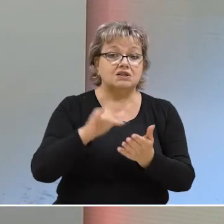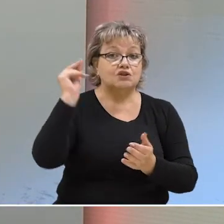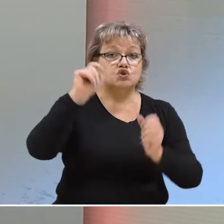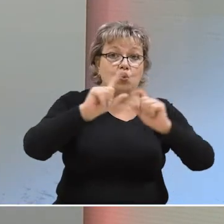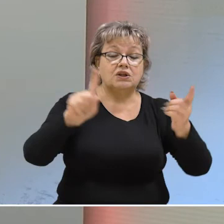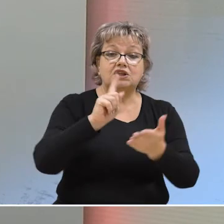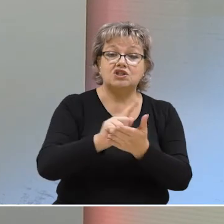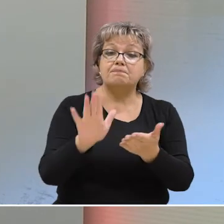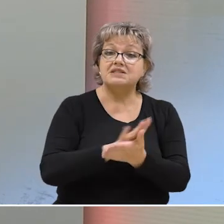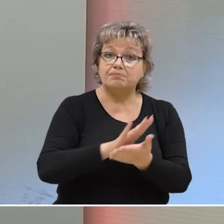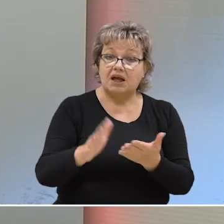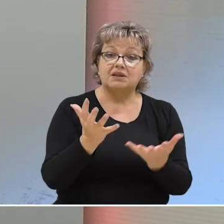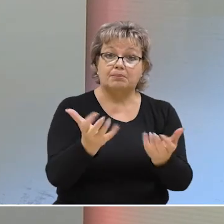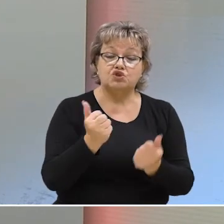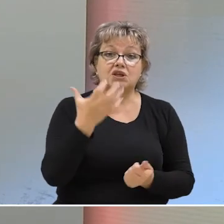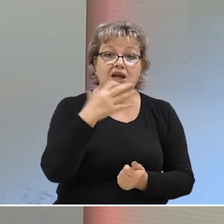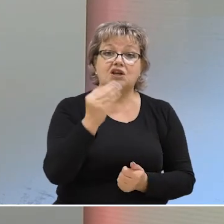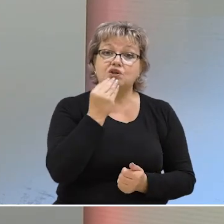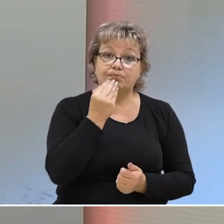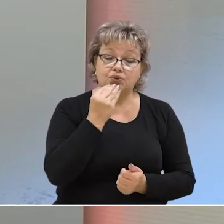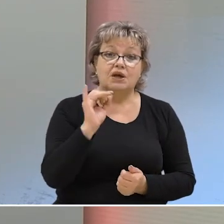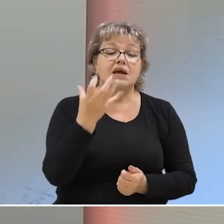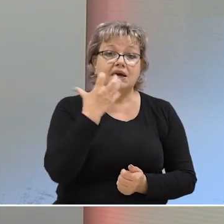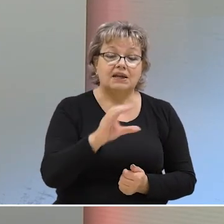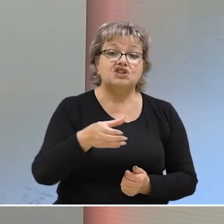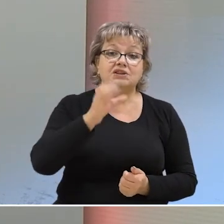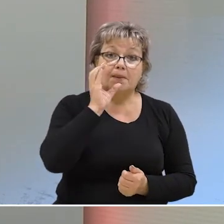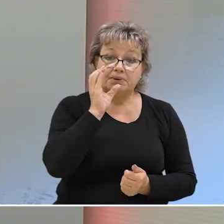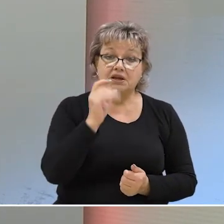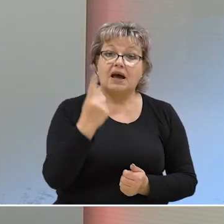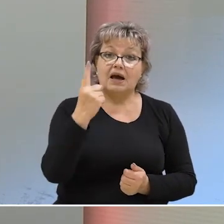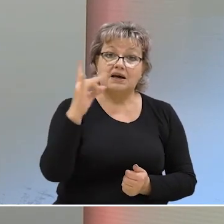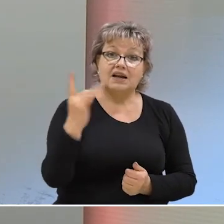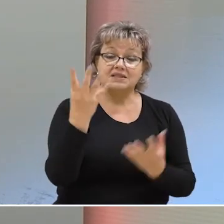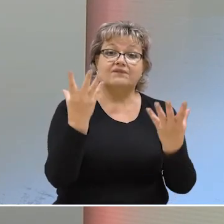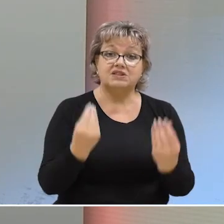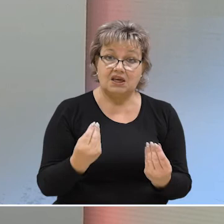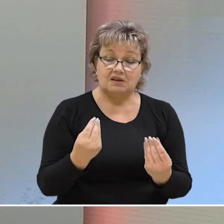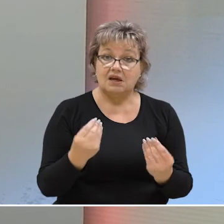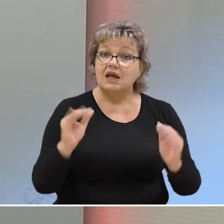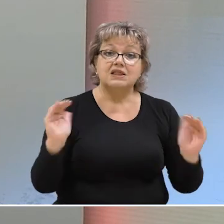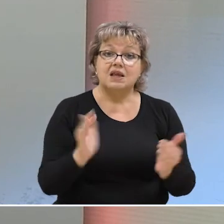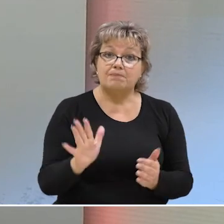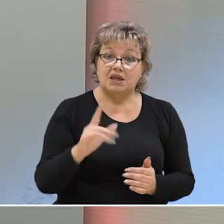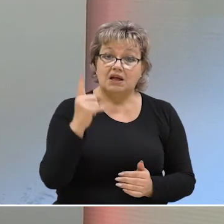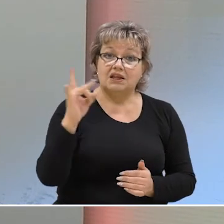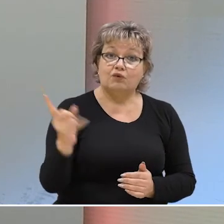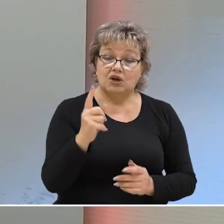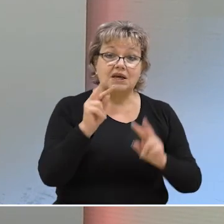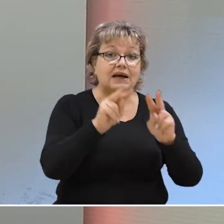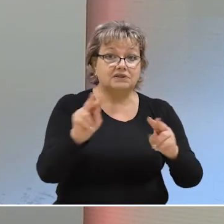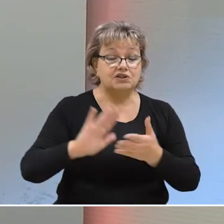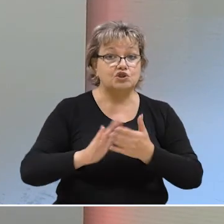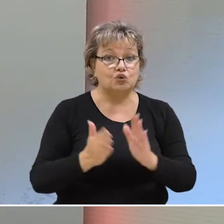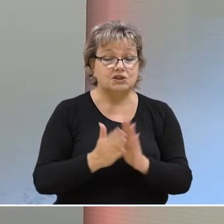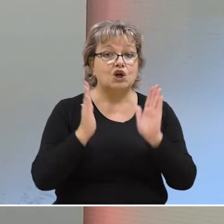и муниципальных школах должны бесплатно получать горячее блюдо и горячий напиток один раз в день. точнее, не менее одного